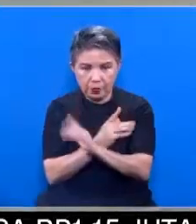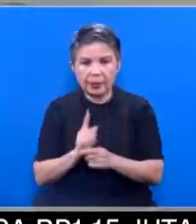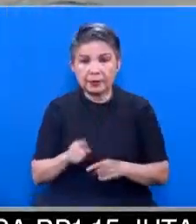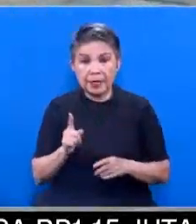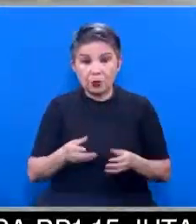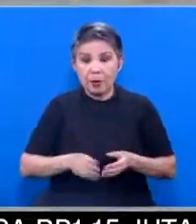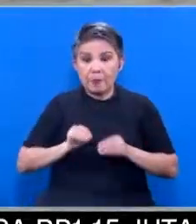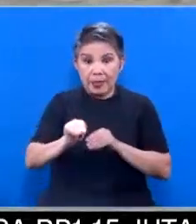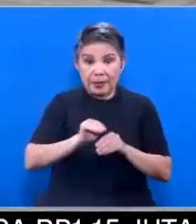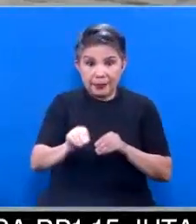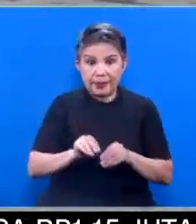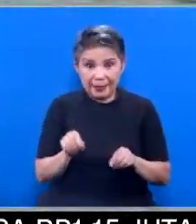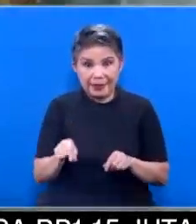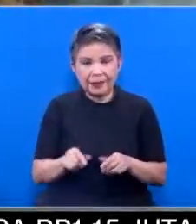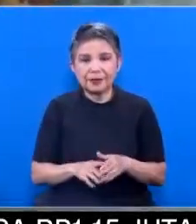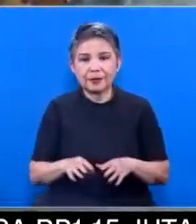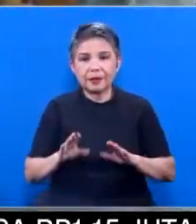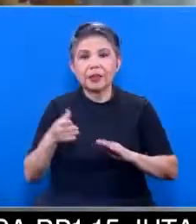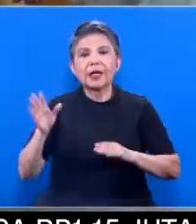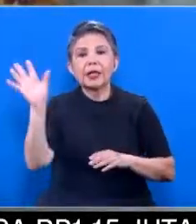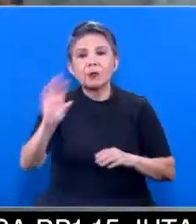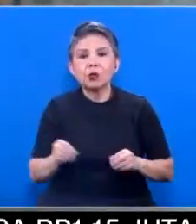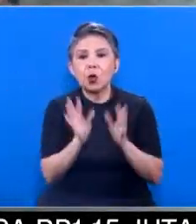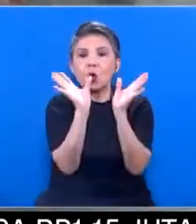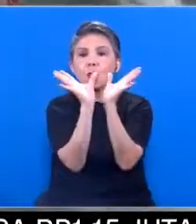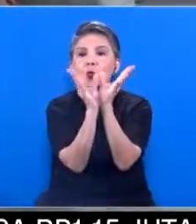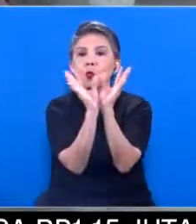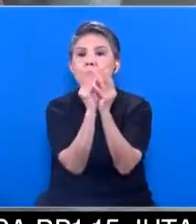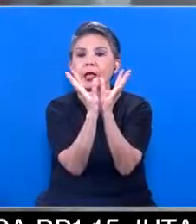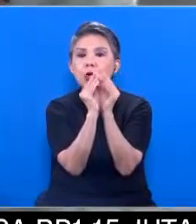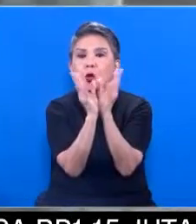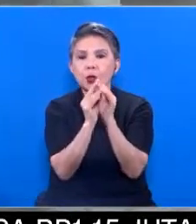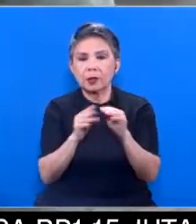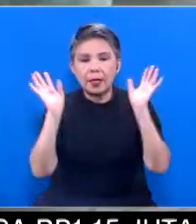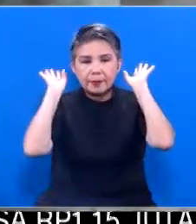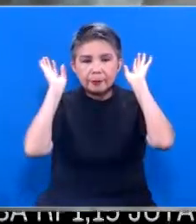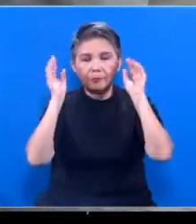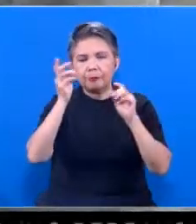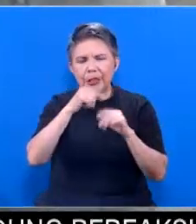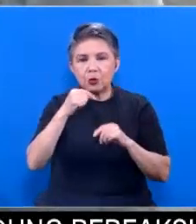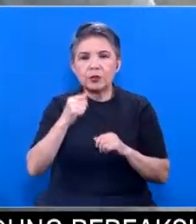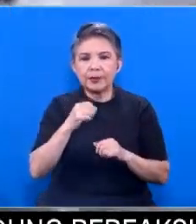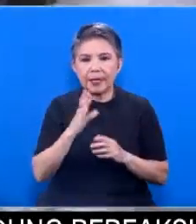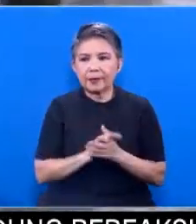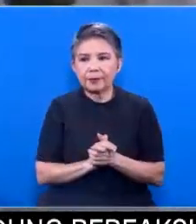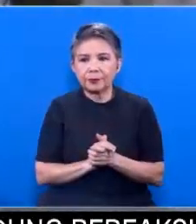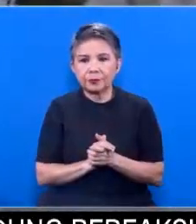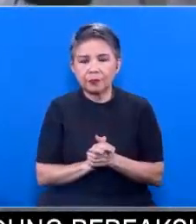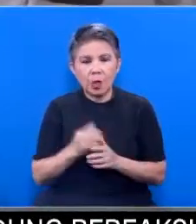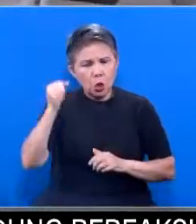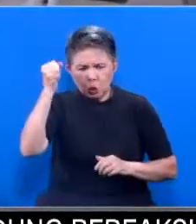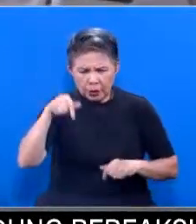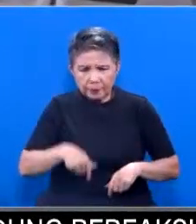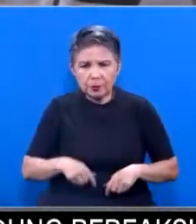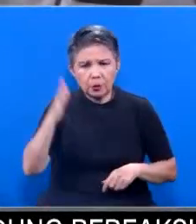mendapat suplai bahan kebutuhan pokok ini adalah Kabupaten Probolinggo pada Minggu siang. Hingga kini warga masih kesulitan mendapatkan minyak